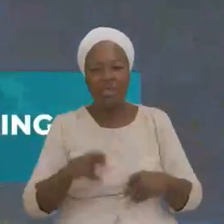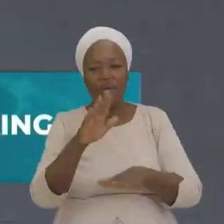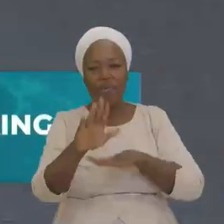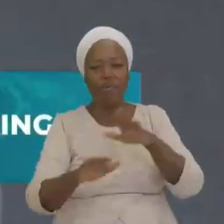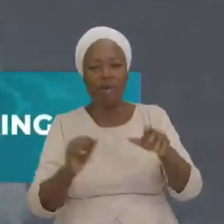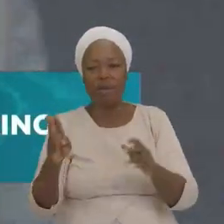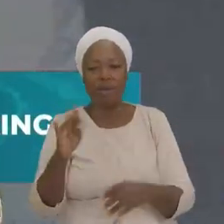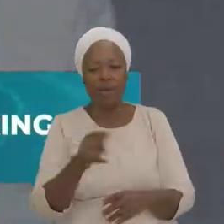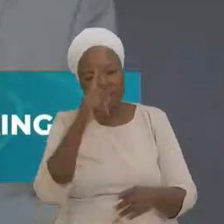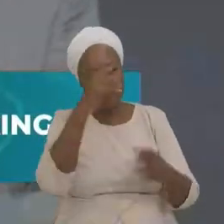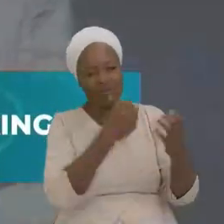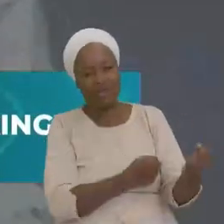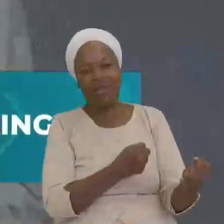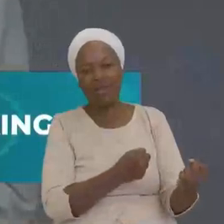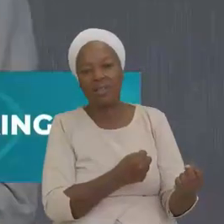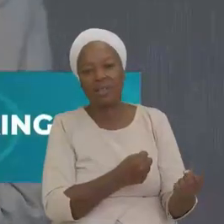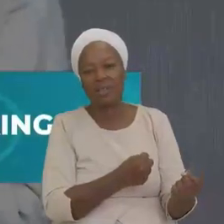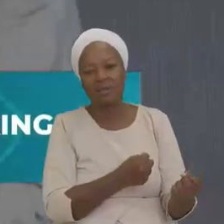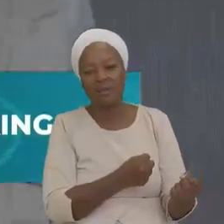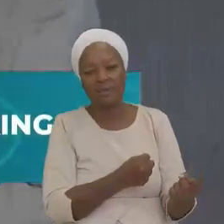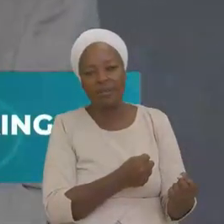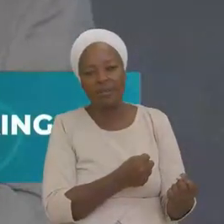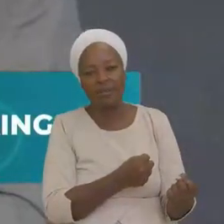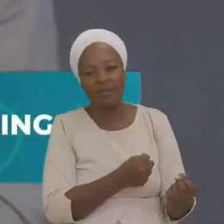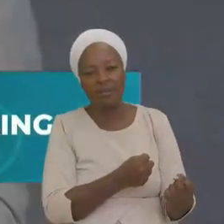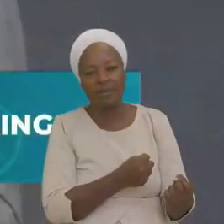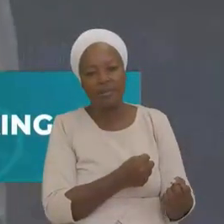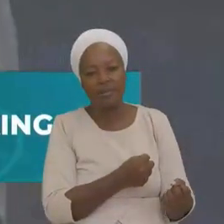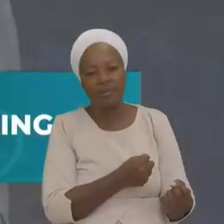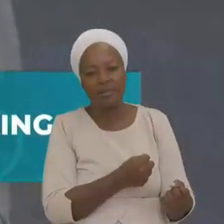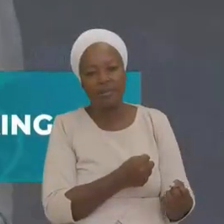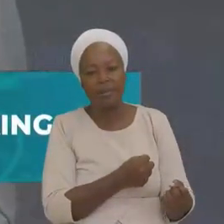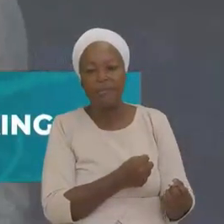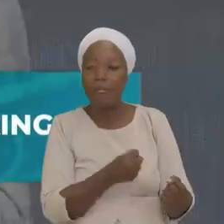prince, en marchant par la foi.